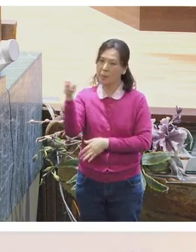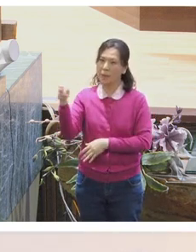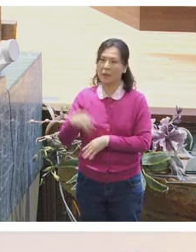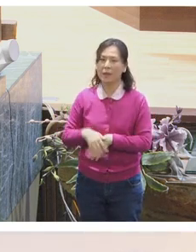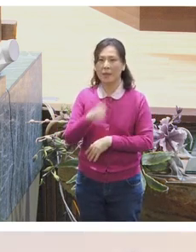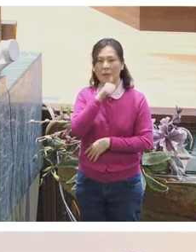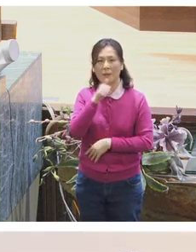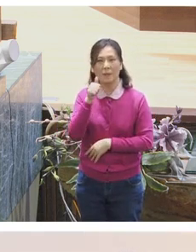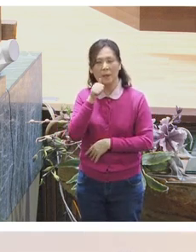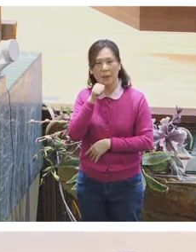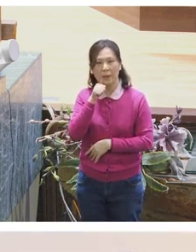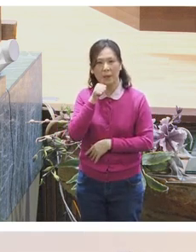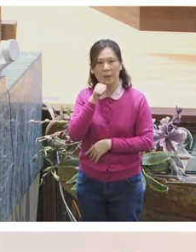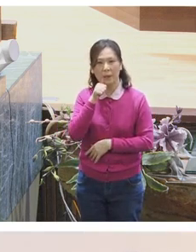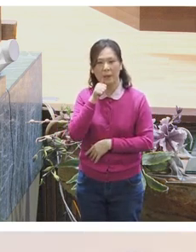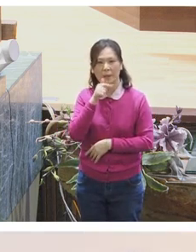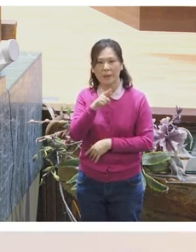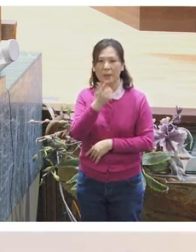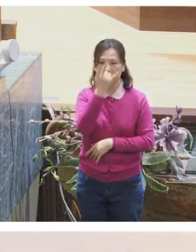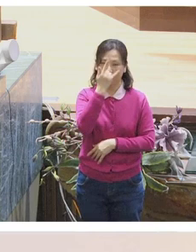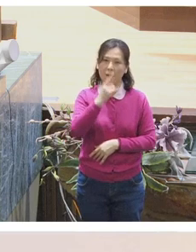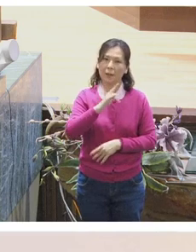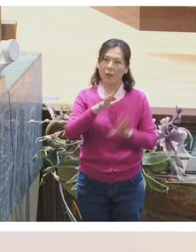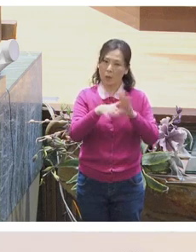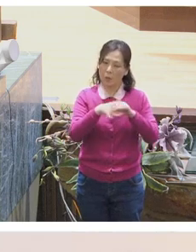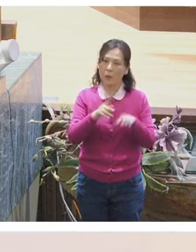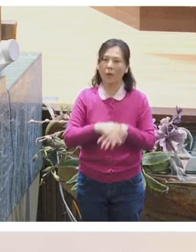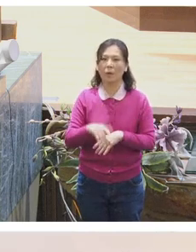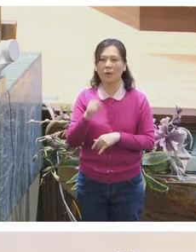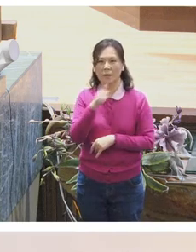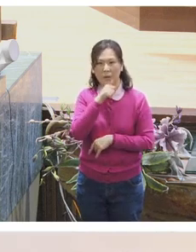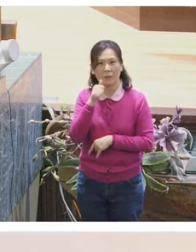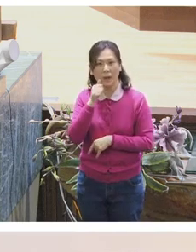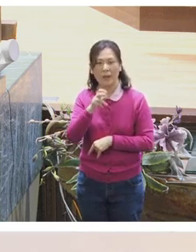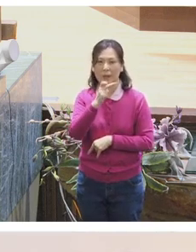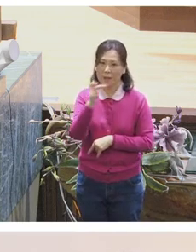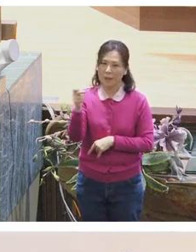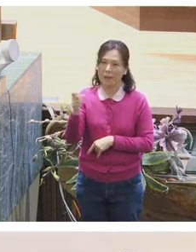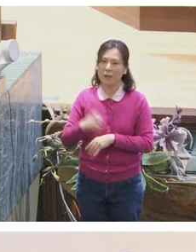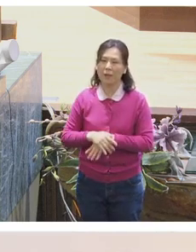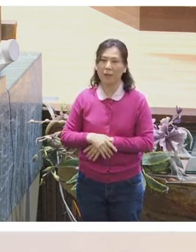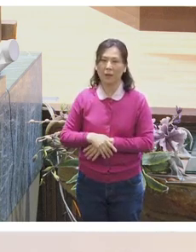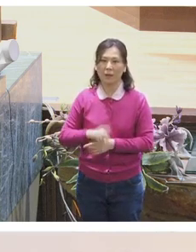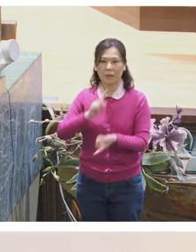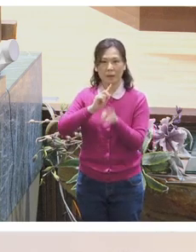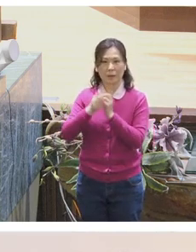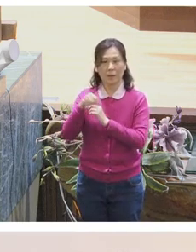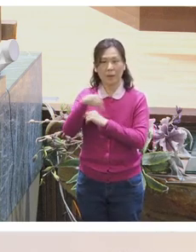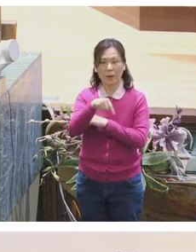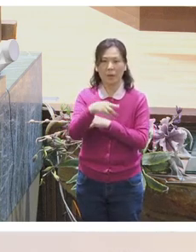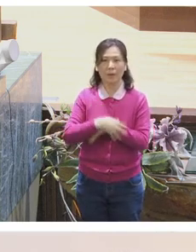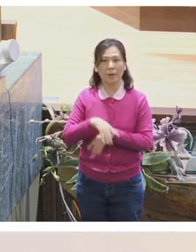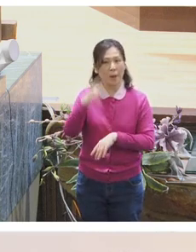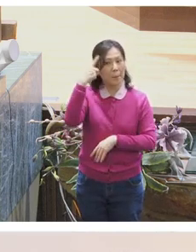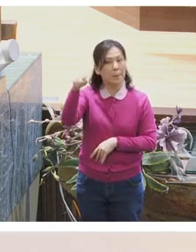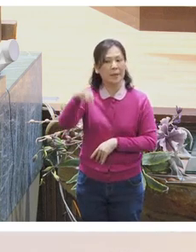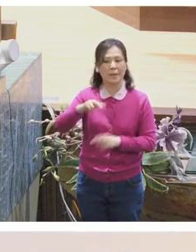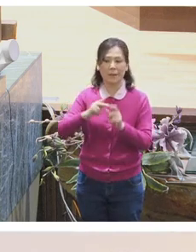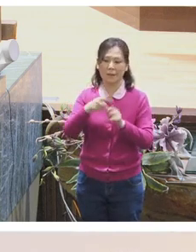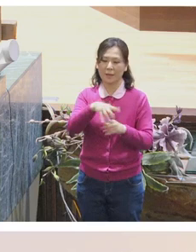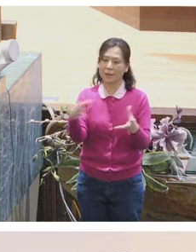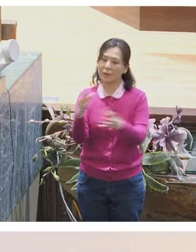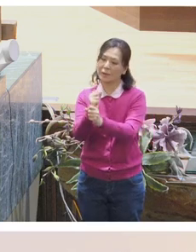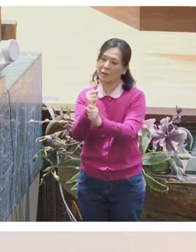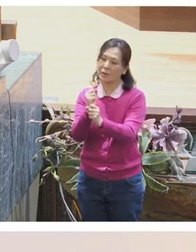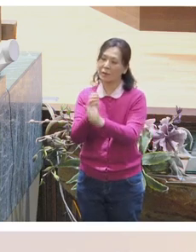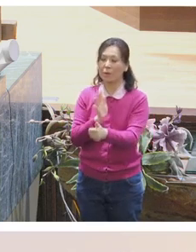原文，就是德文的原文或是英文的原文，然后再把它变成 acronym。然后隔天我在跟我的同事讲话的时